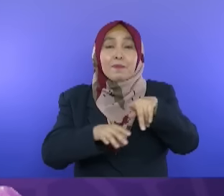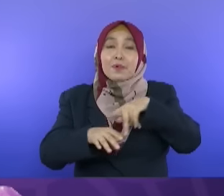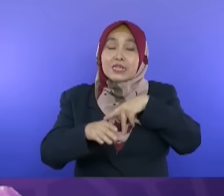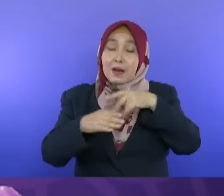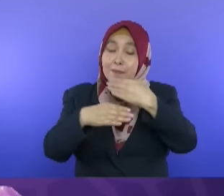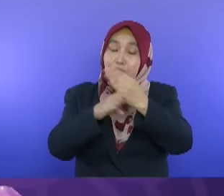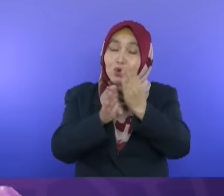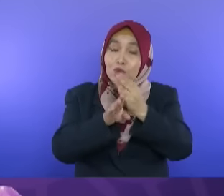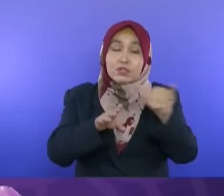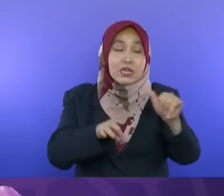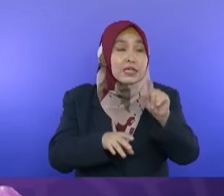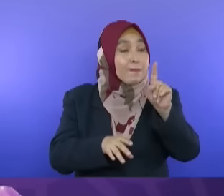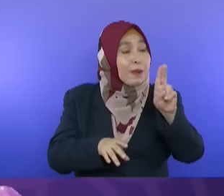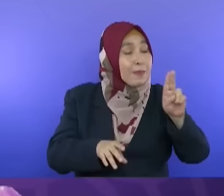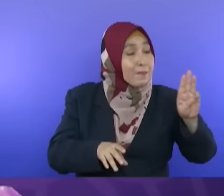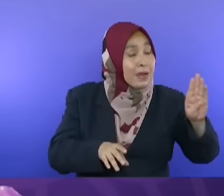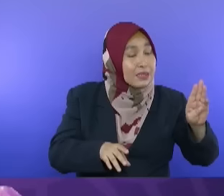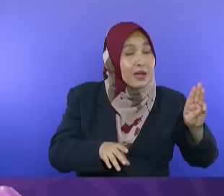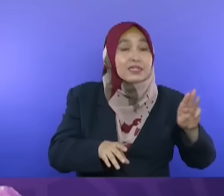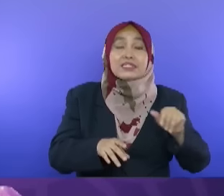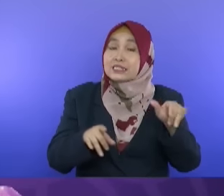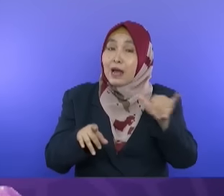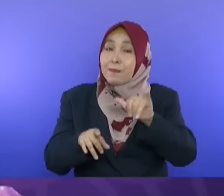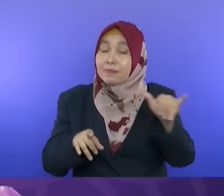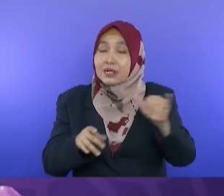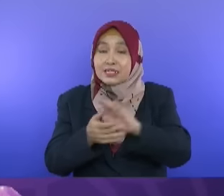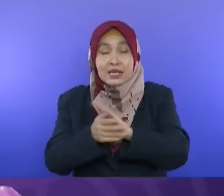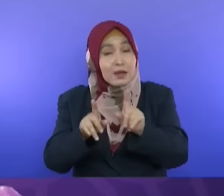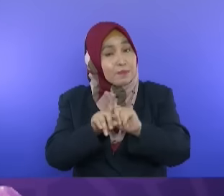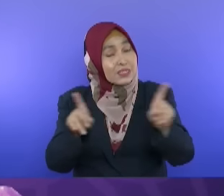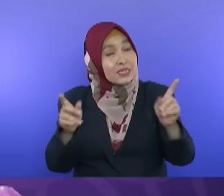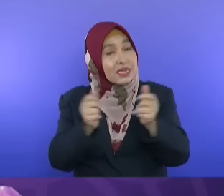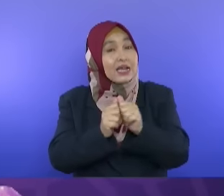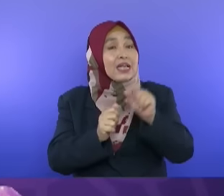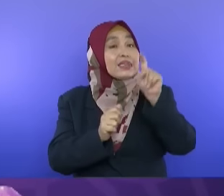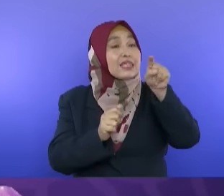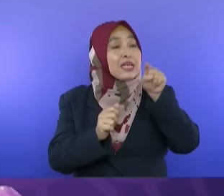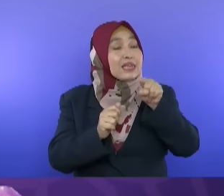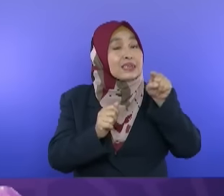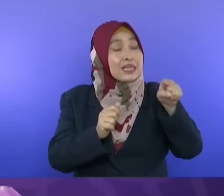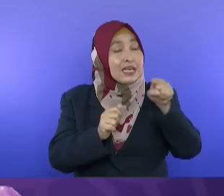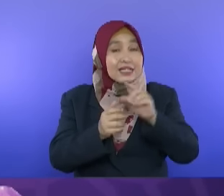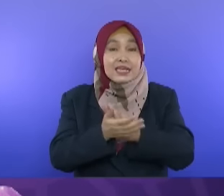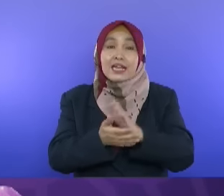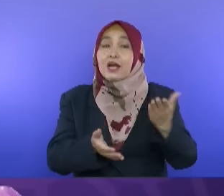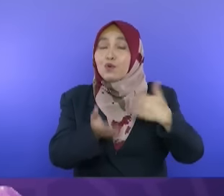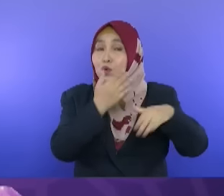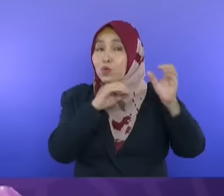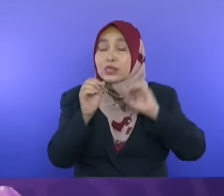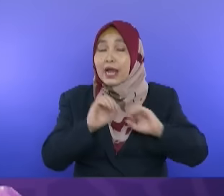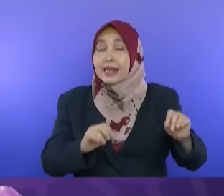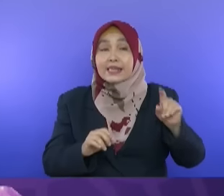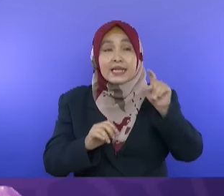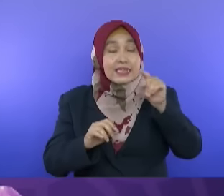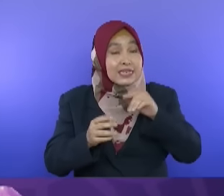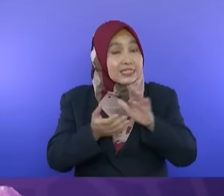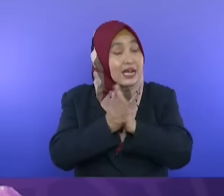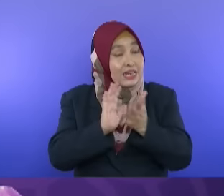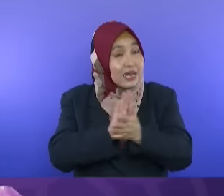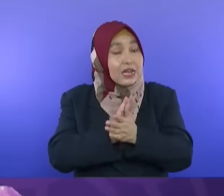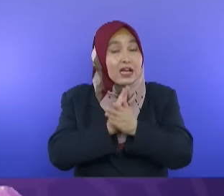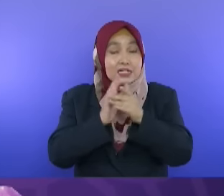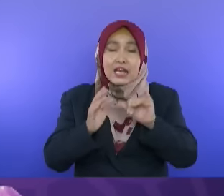bentuk tuh sama bata satu lebih kuat bentuk yang sama titik lagilah dulu tak ada titik maka ulama yang